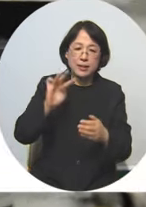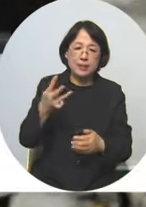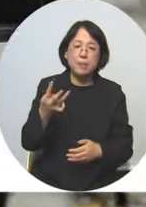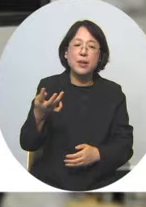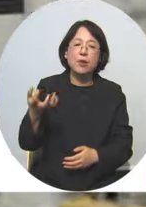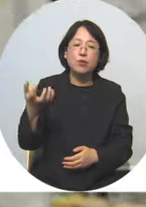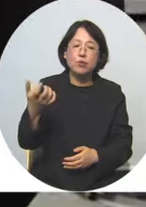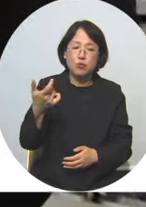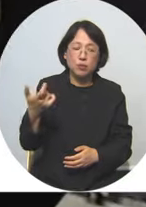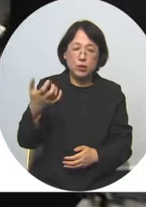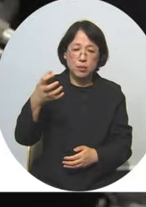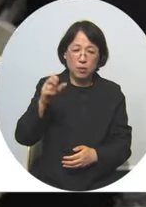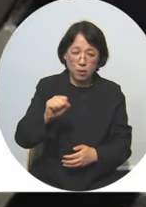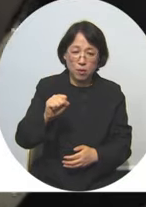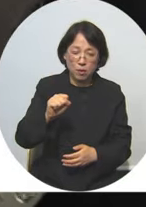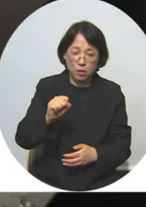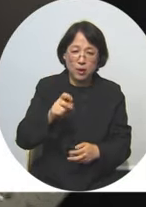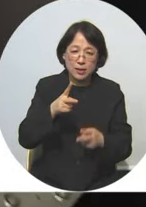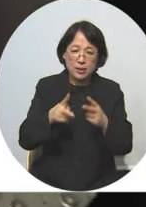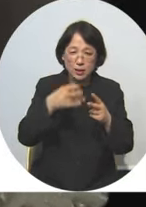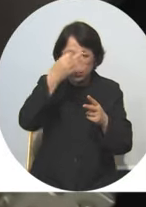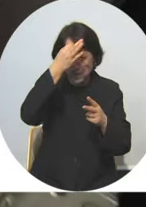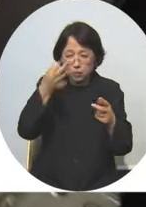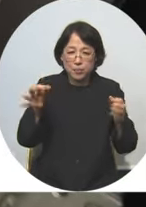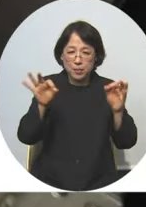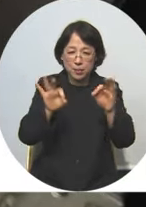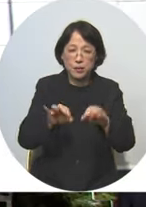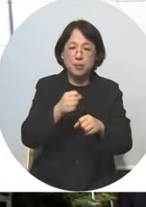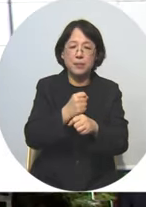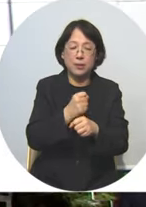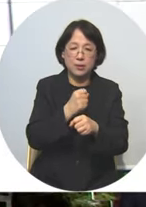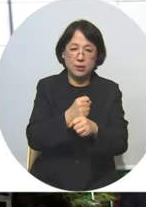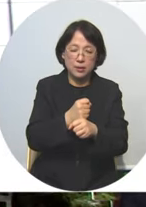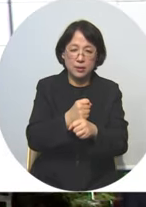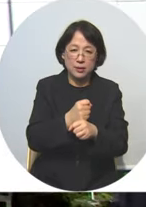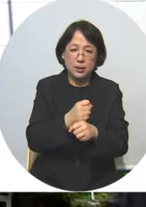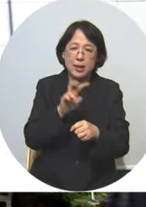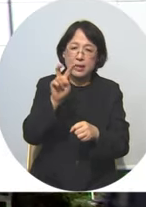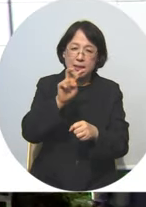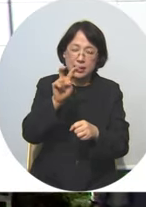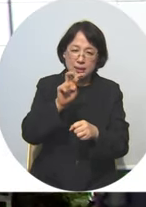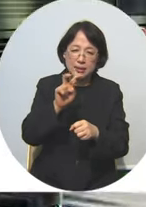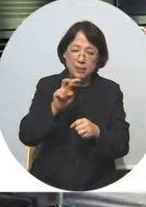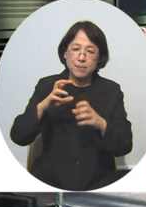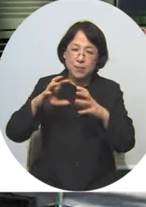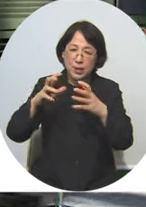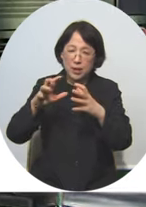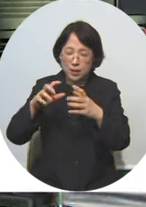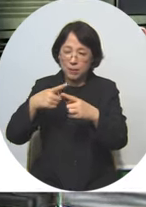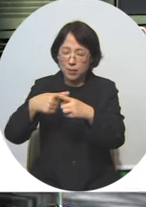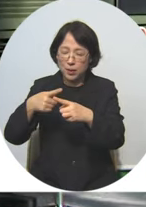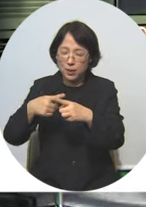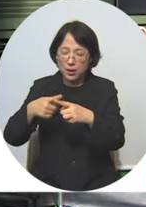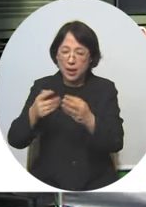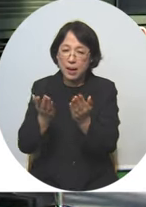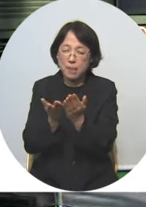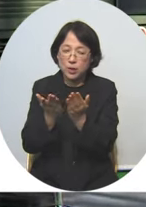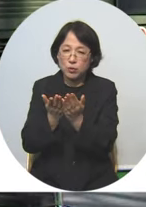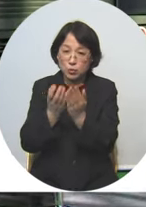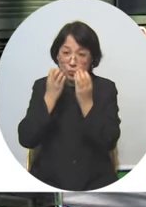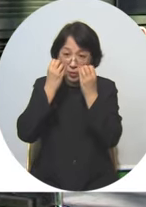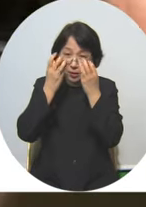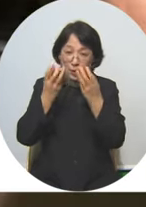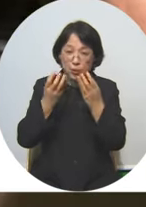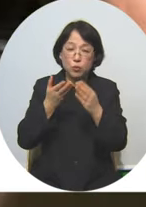원 규모의 산업기술 펀드도 조성합니다. 이와 함께 20여 개 유망 수출 국가를 분석해 맞춤형 신시장